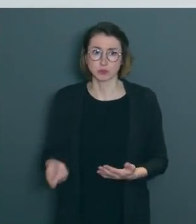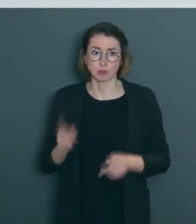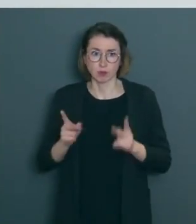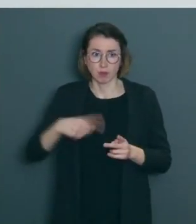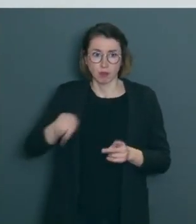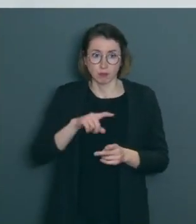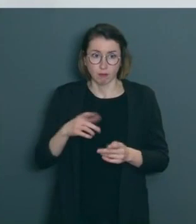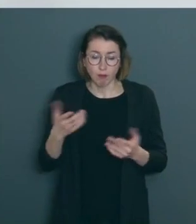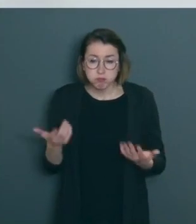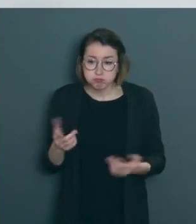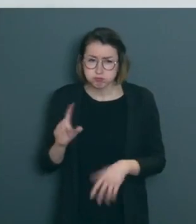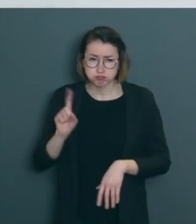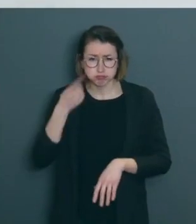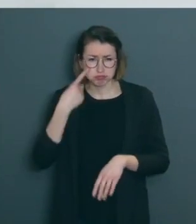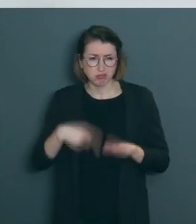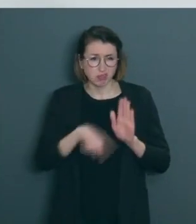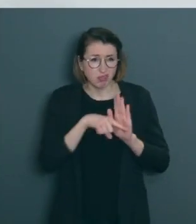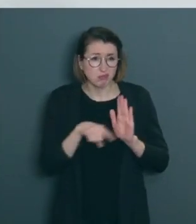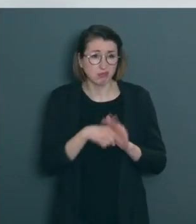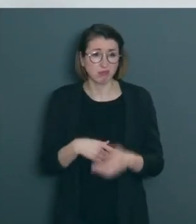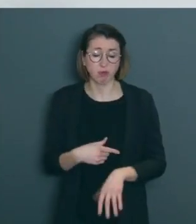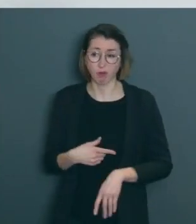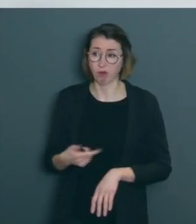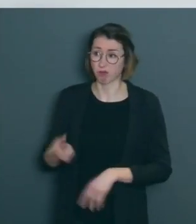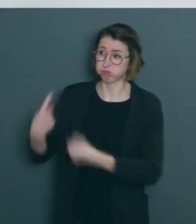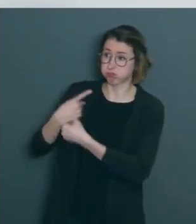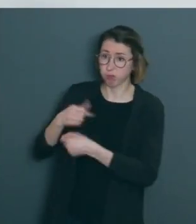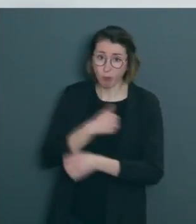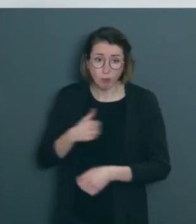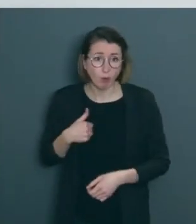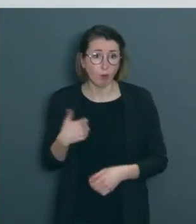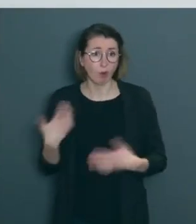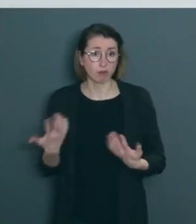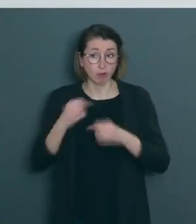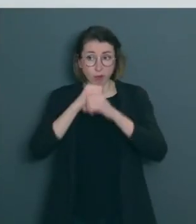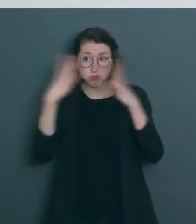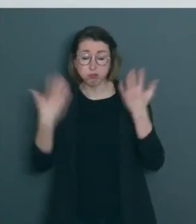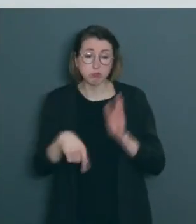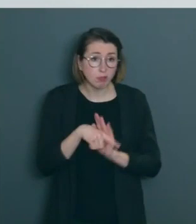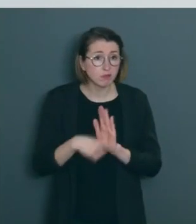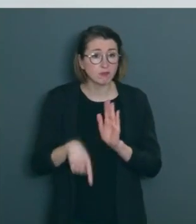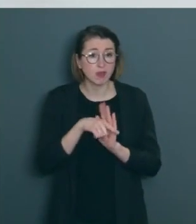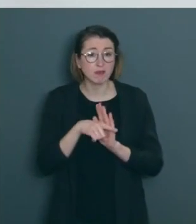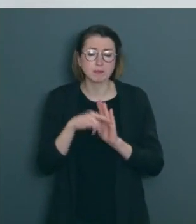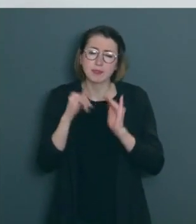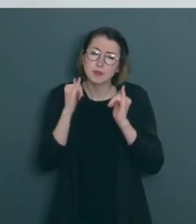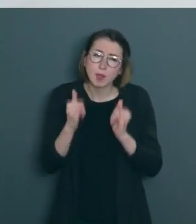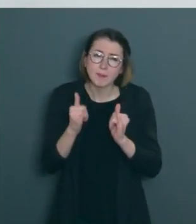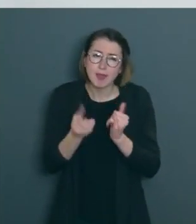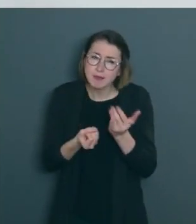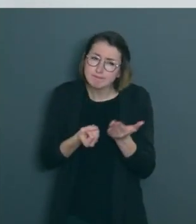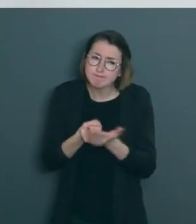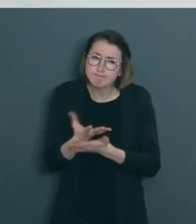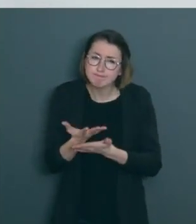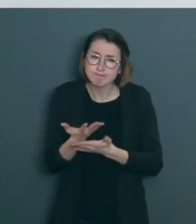message-là, mais disons que la grande majorité de la population suit les mesures, même si c'est difficile, même si ça prend du temps, même si